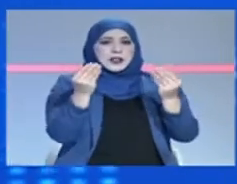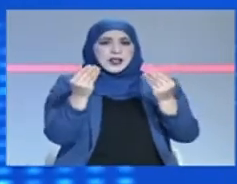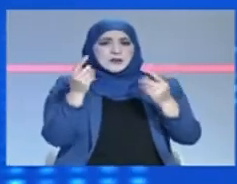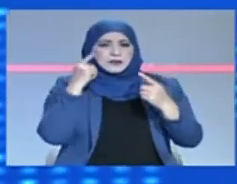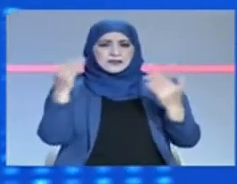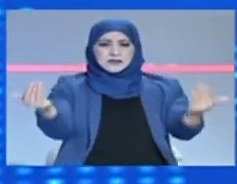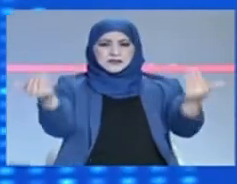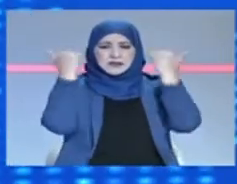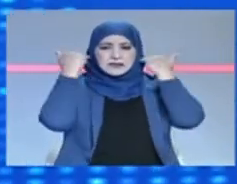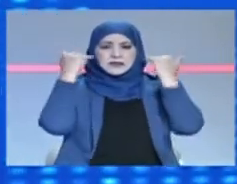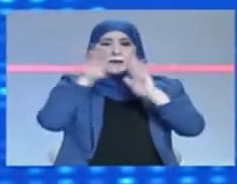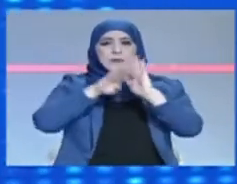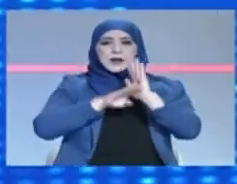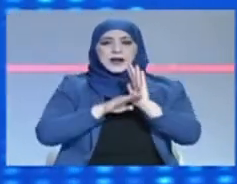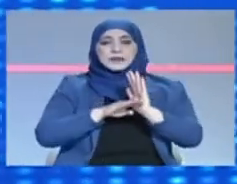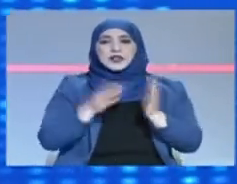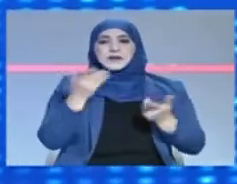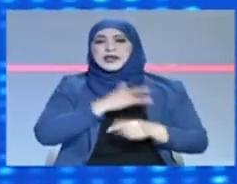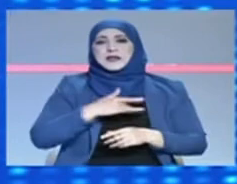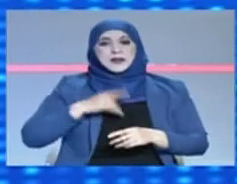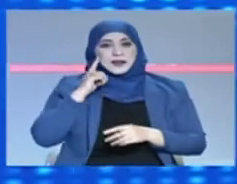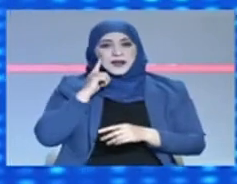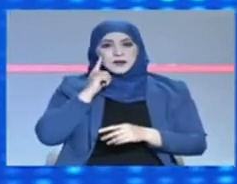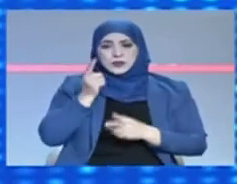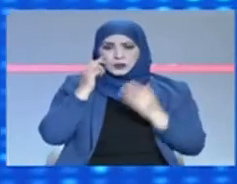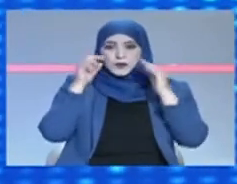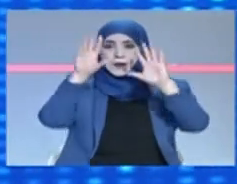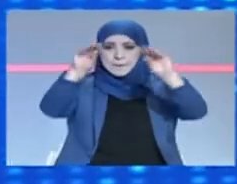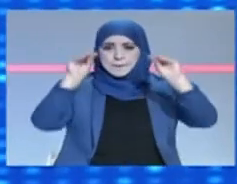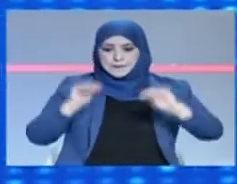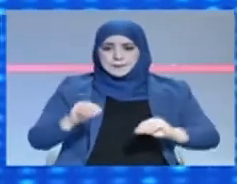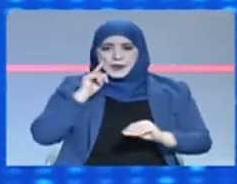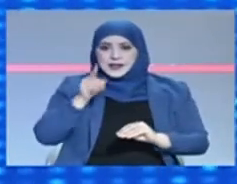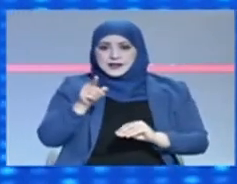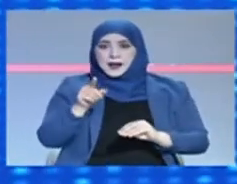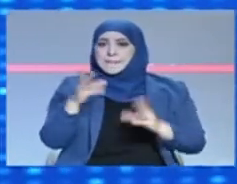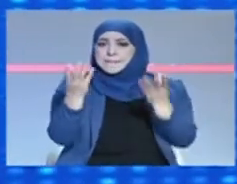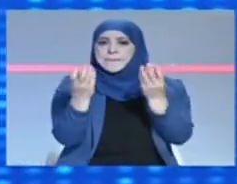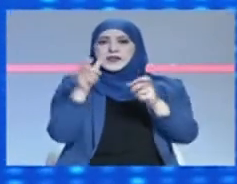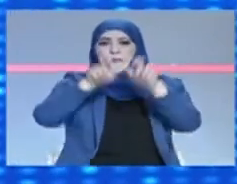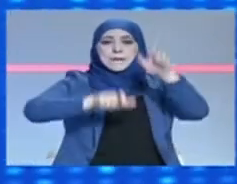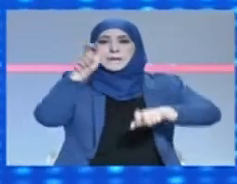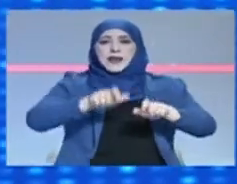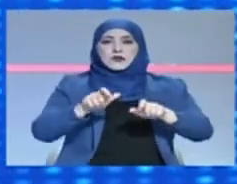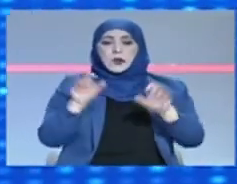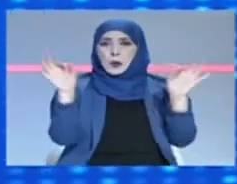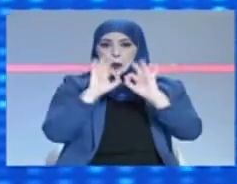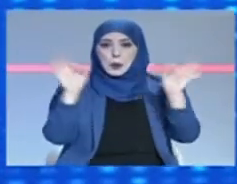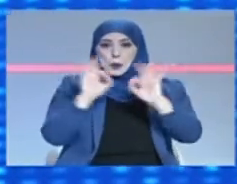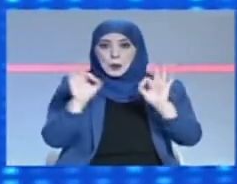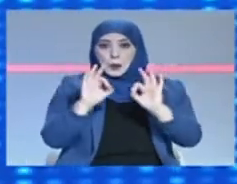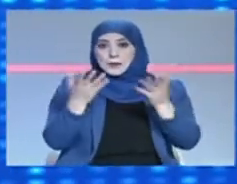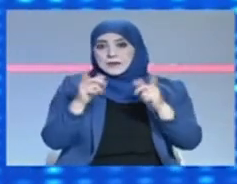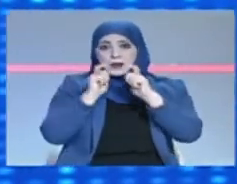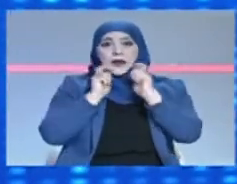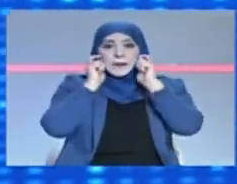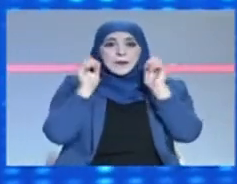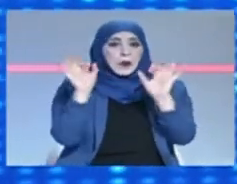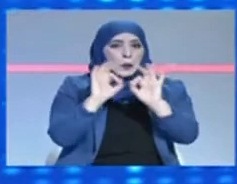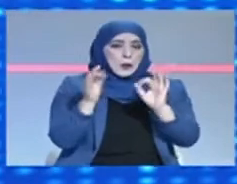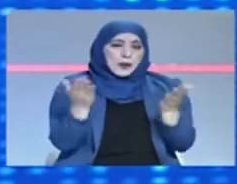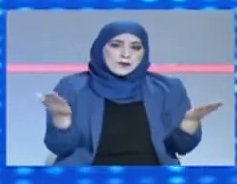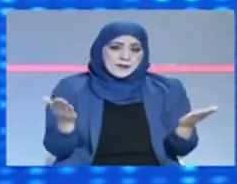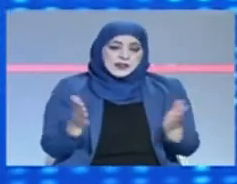الوقاية، ويلحظ المتجول في الفضاءات العامة عدم التزام العديد من التونسيين خاصة بارتداء